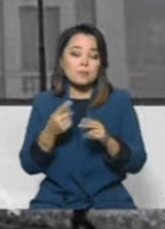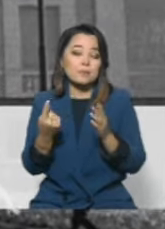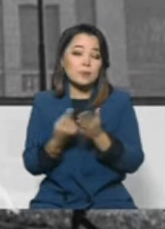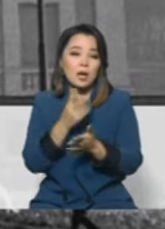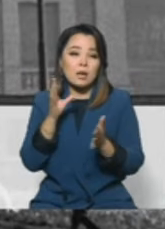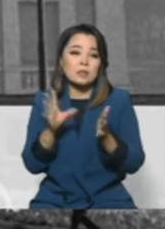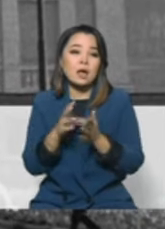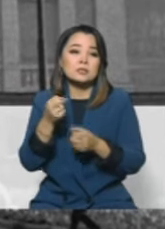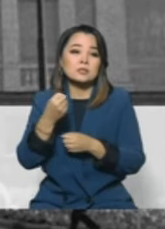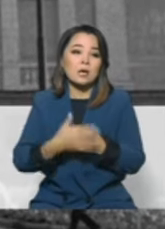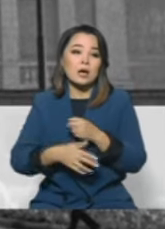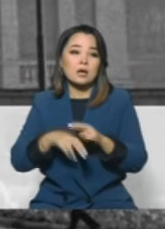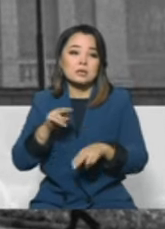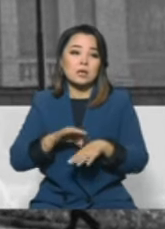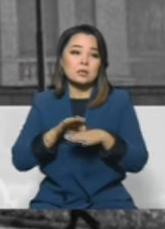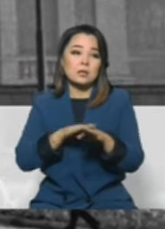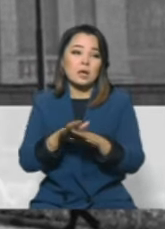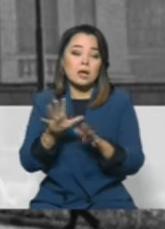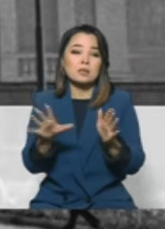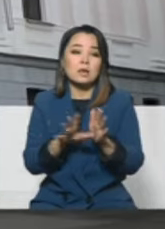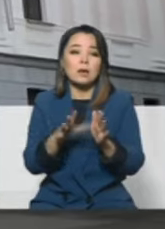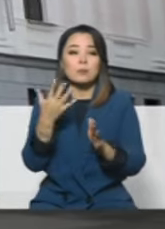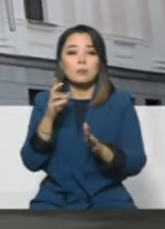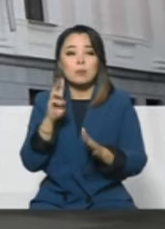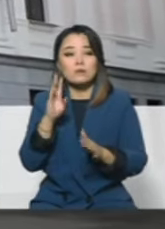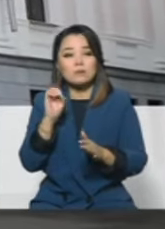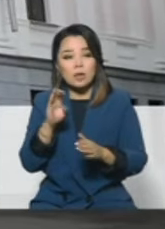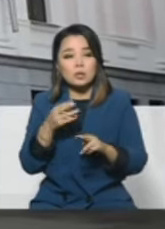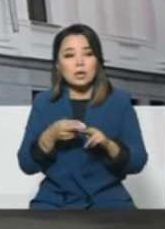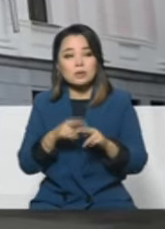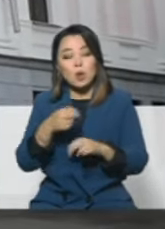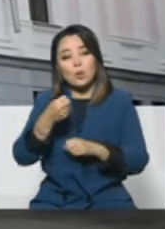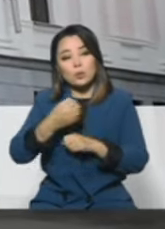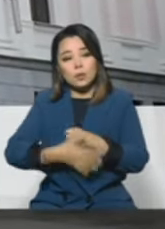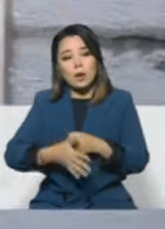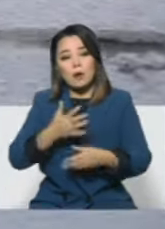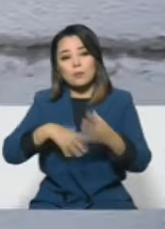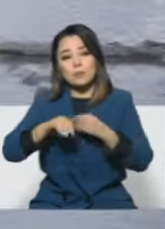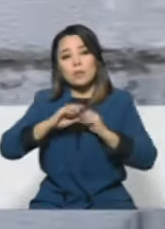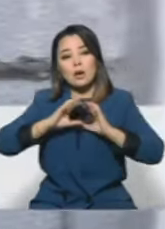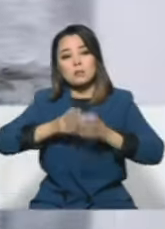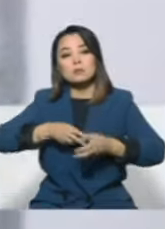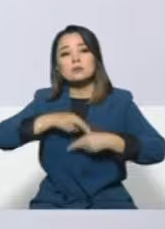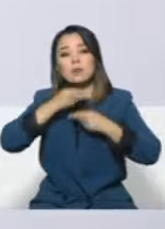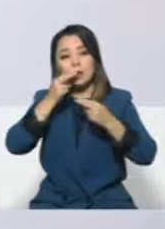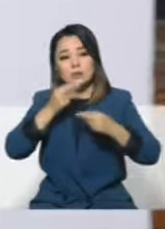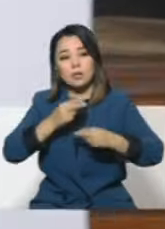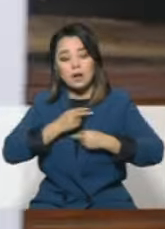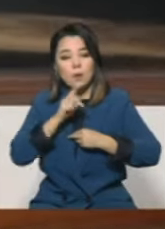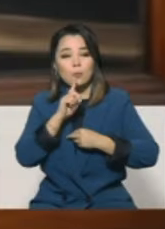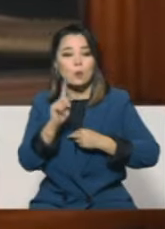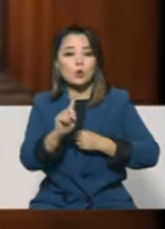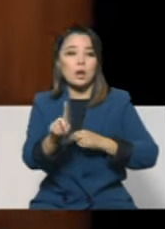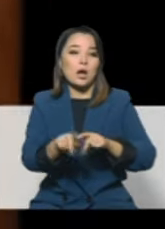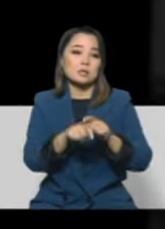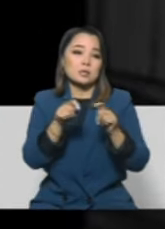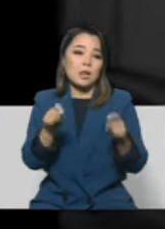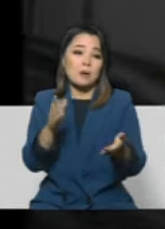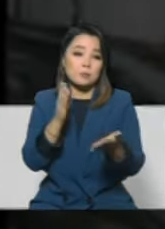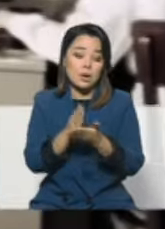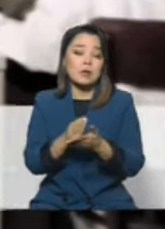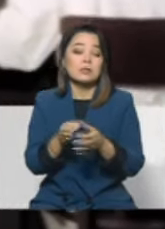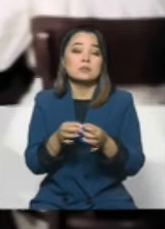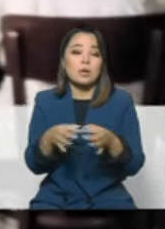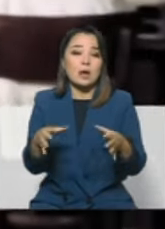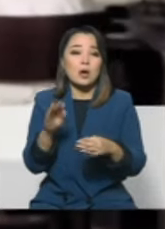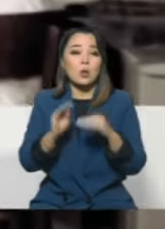электр станциясы іске қосылды. Қуаты 5 мегаватт. Кейін бұл орталық күллі әлемнің назарын аударып, мұражай тәрізді алаңға айналған. Бұдан соң